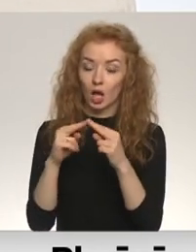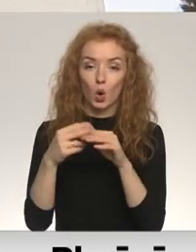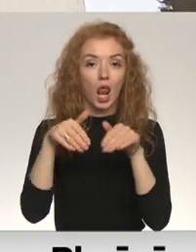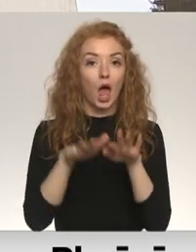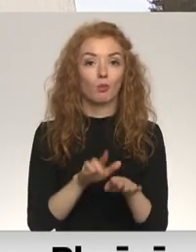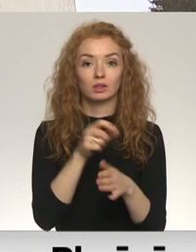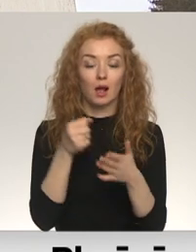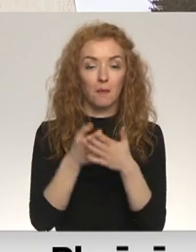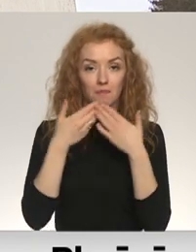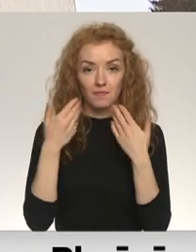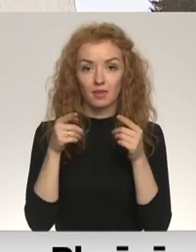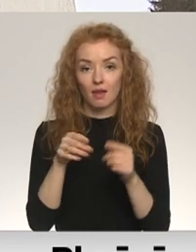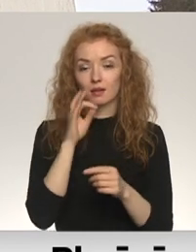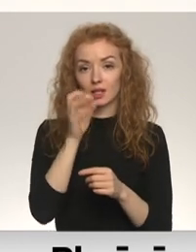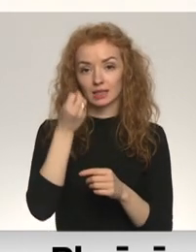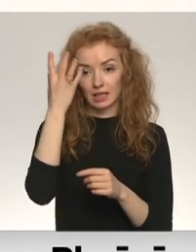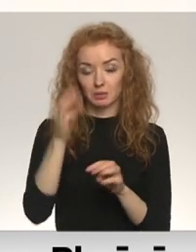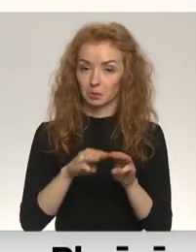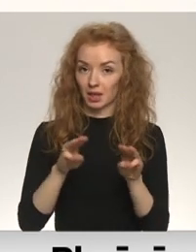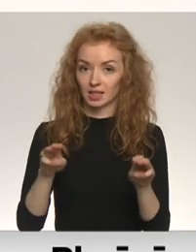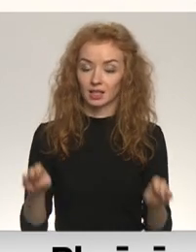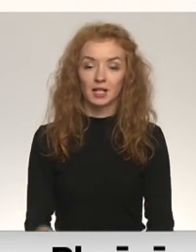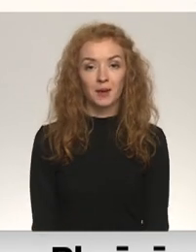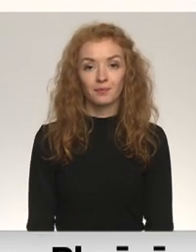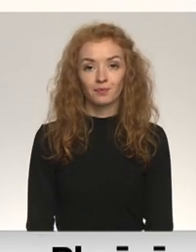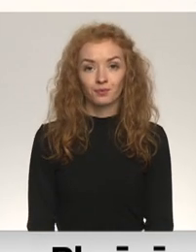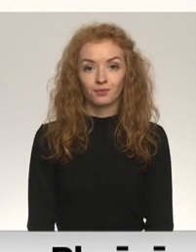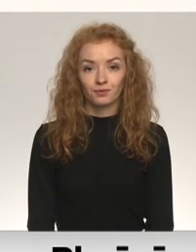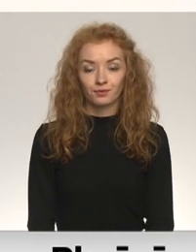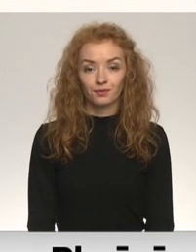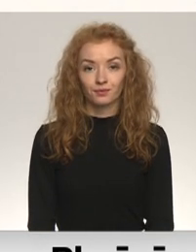pieņemti, uzsver Izglītības ministrijā. Vitāns Ratolovs Peršivits, Latvijas televīzija.